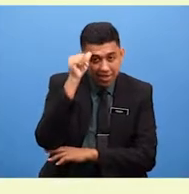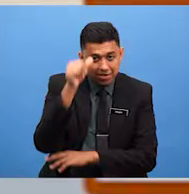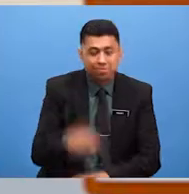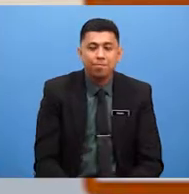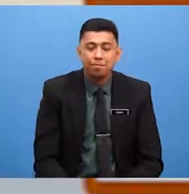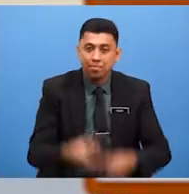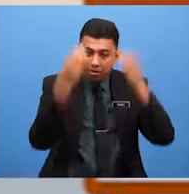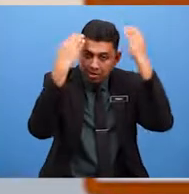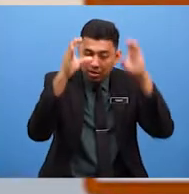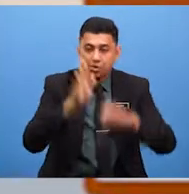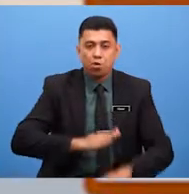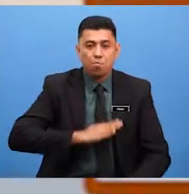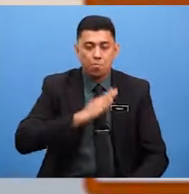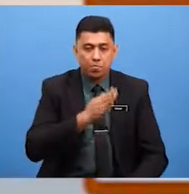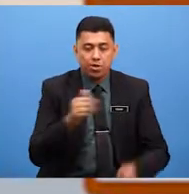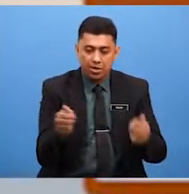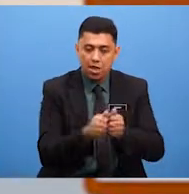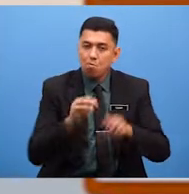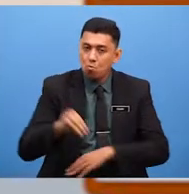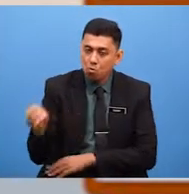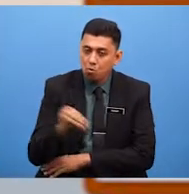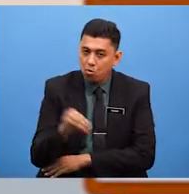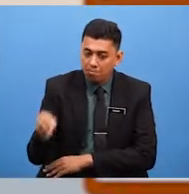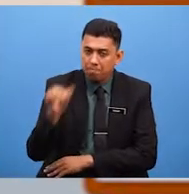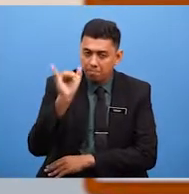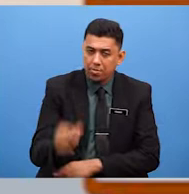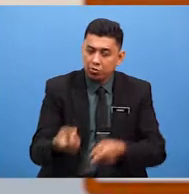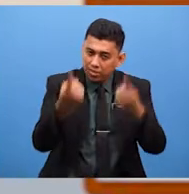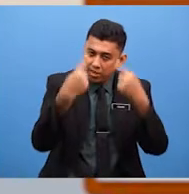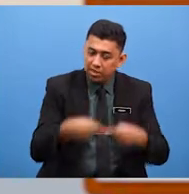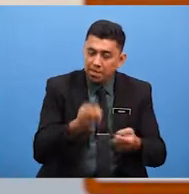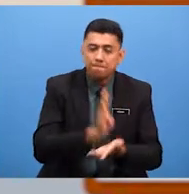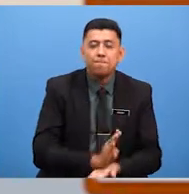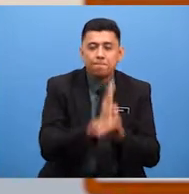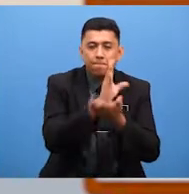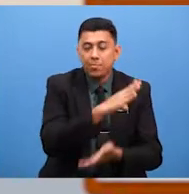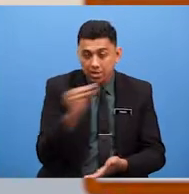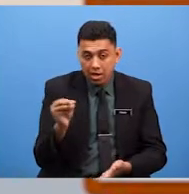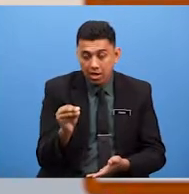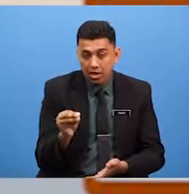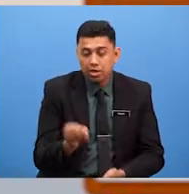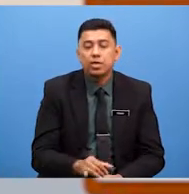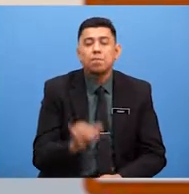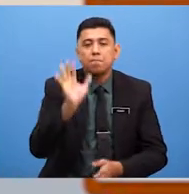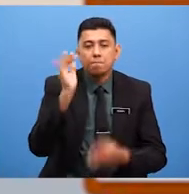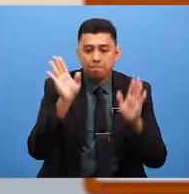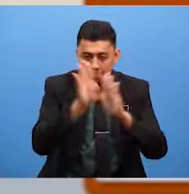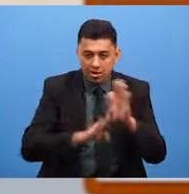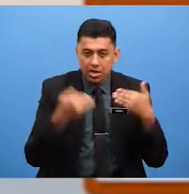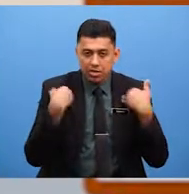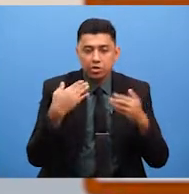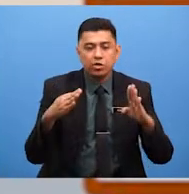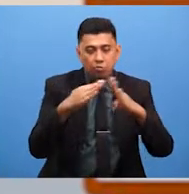Alex, cikgu bangga dengan murid-murid cikgu yang datang membantu dan juga yang berada di